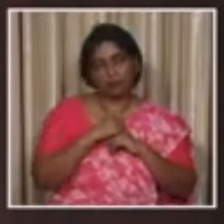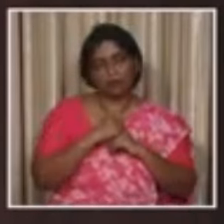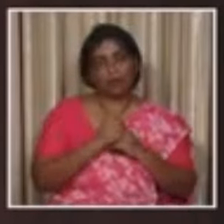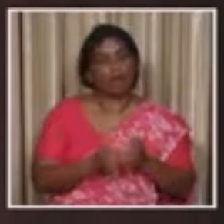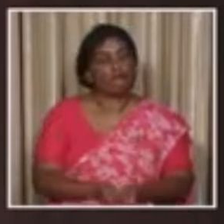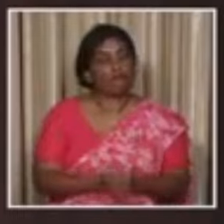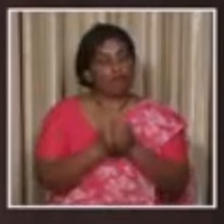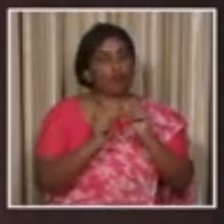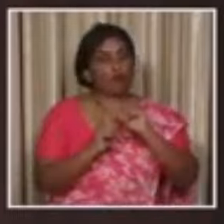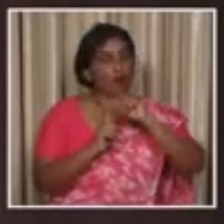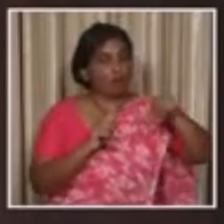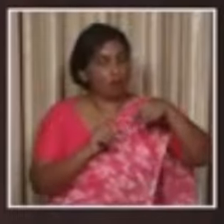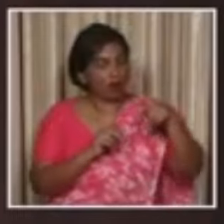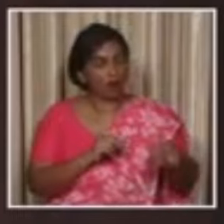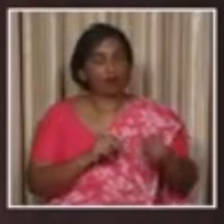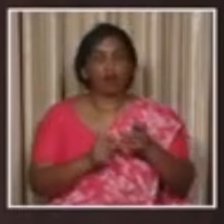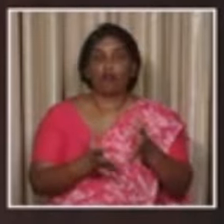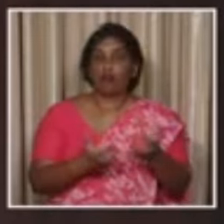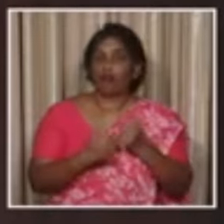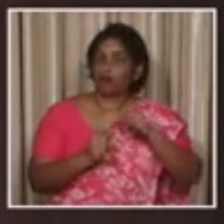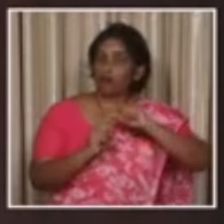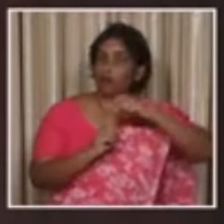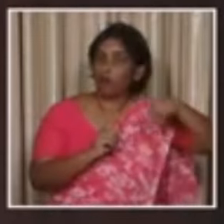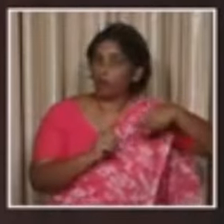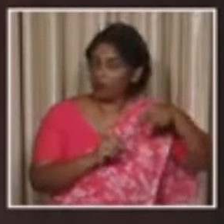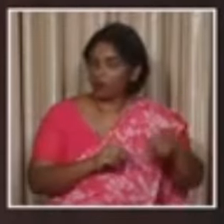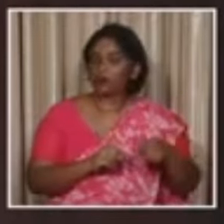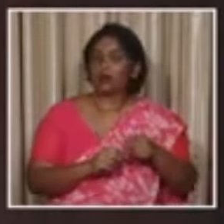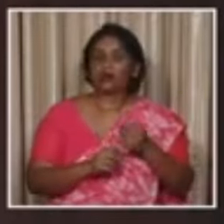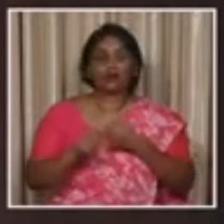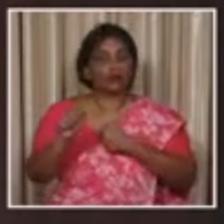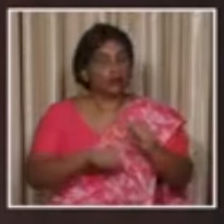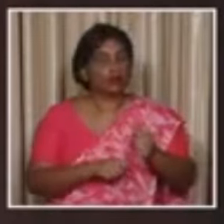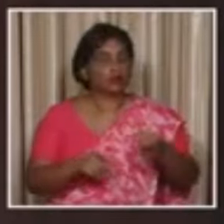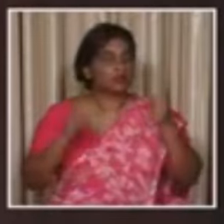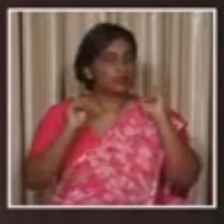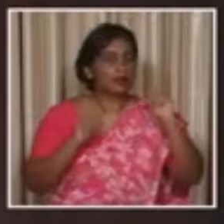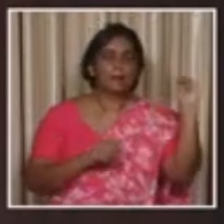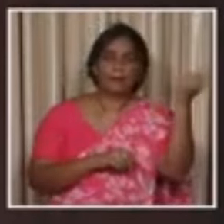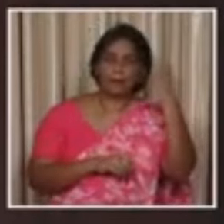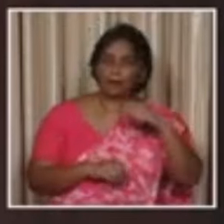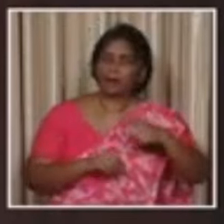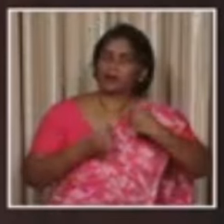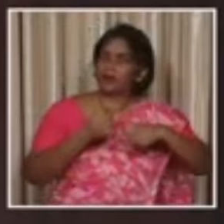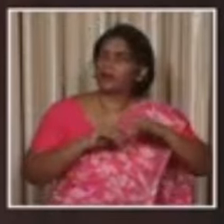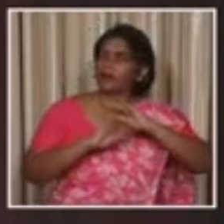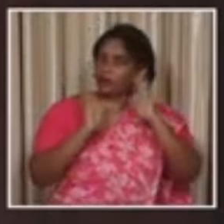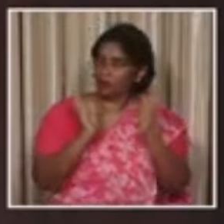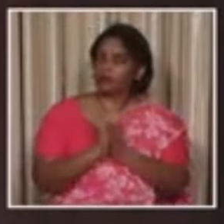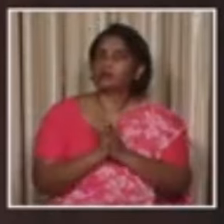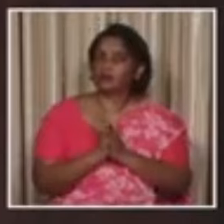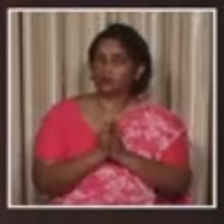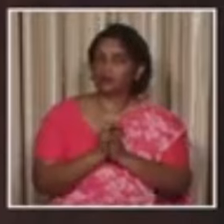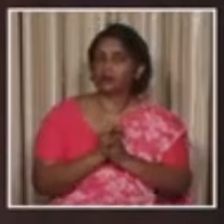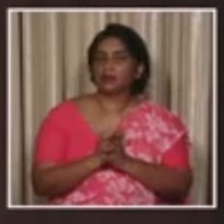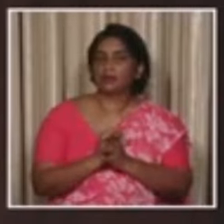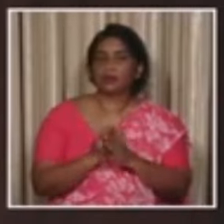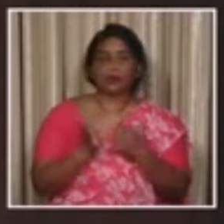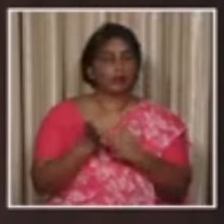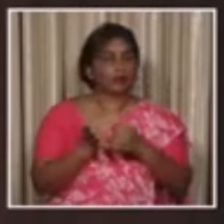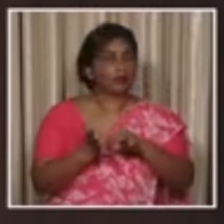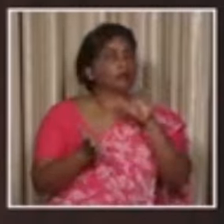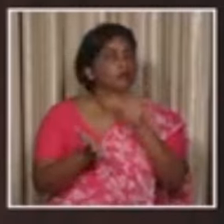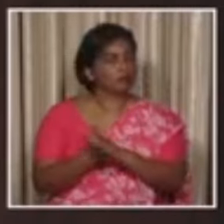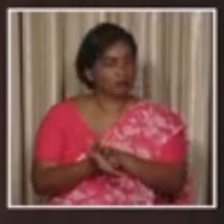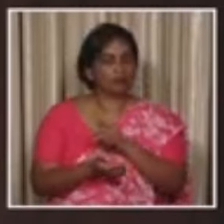වොලිබෝල් පූල් එකක් තියෙනවා, ෆුට්බෝල් පූල් එකක් තියෙනවා, ඊළඟට කරාටේ, ජූඩෝ, බැඩ්මින්ටන් අරවා මේවා තියෙන ඔක්කොම ලියාපදිංචි